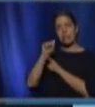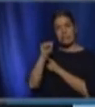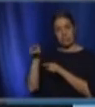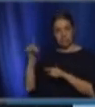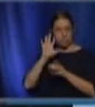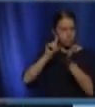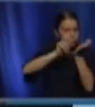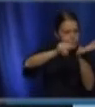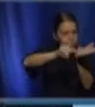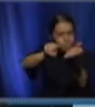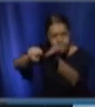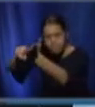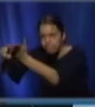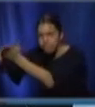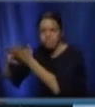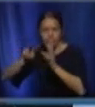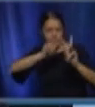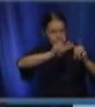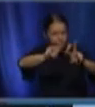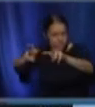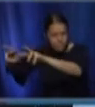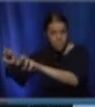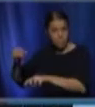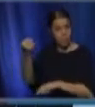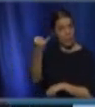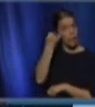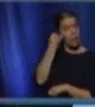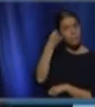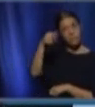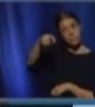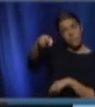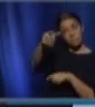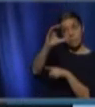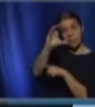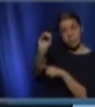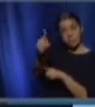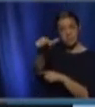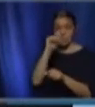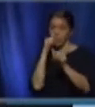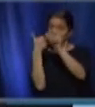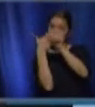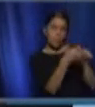en contravention pourront soit faire face à des sanctions ou des fermetures.